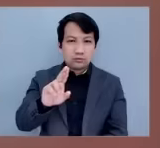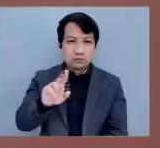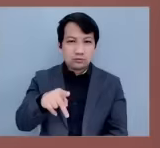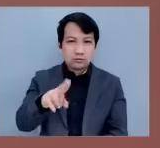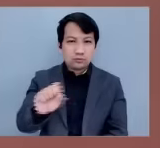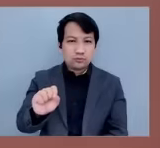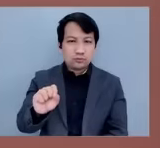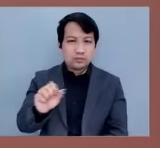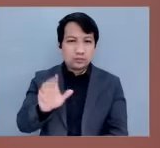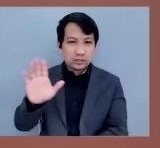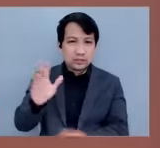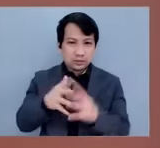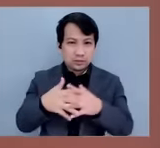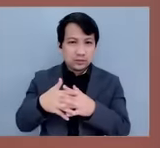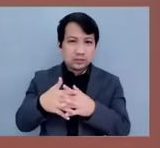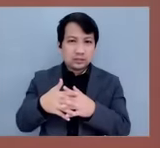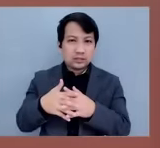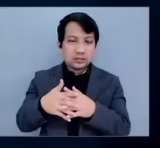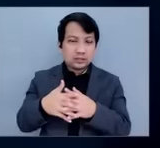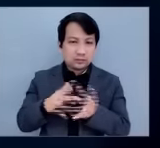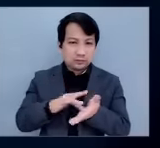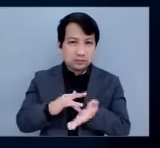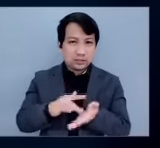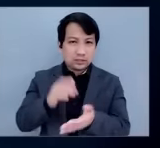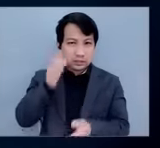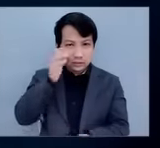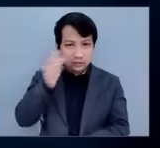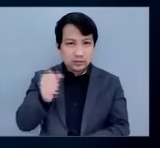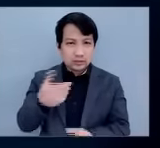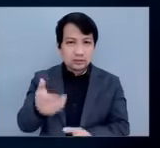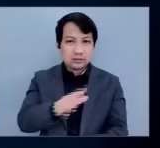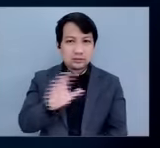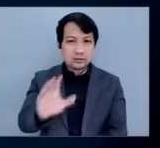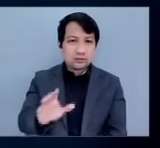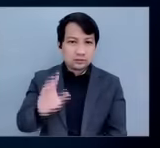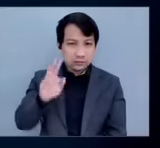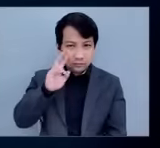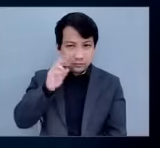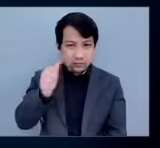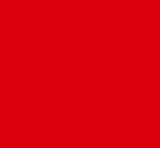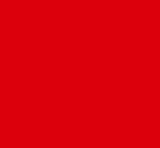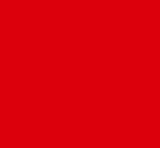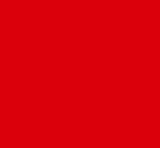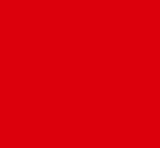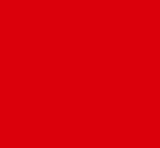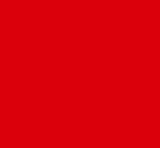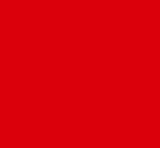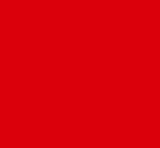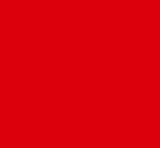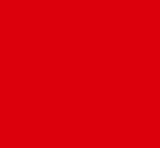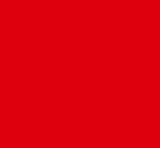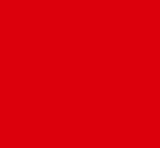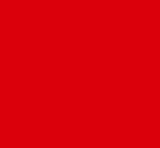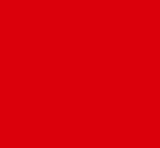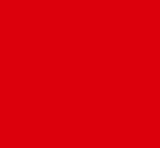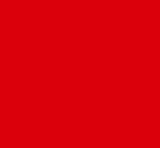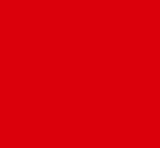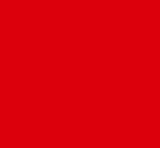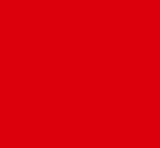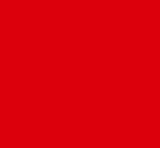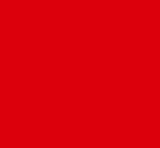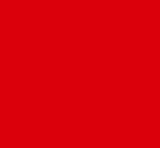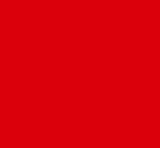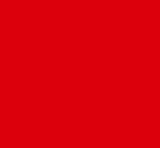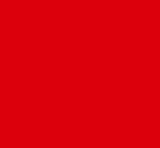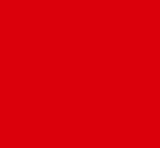Chris. Nagbabalita mula sa frontline, Von Belinario, News 5. Mga kapatid, Jania